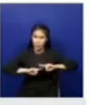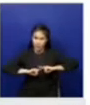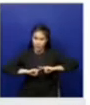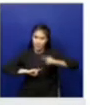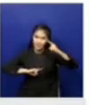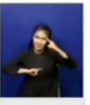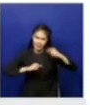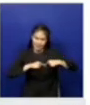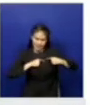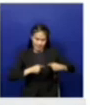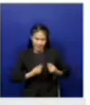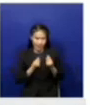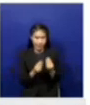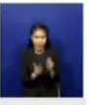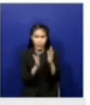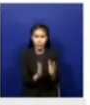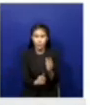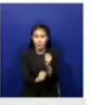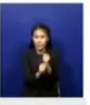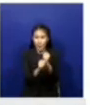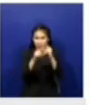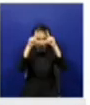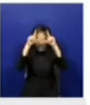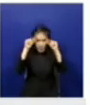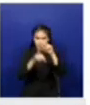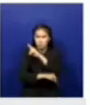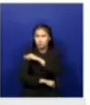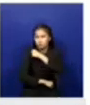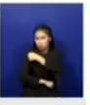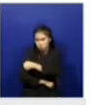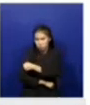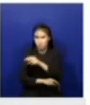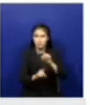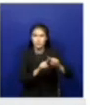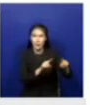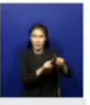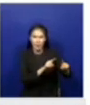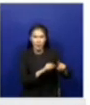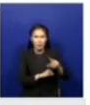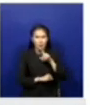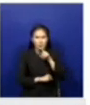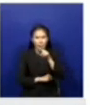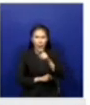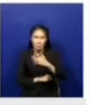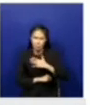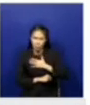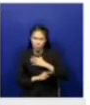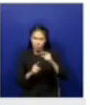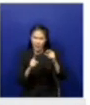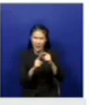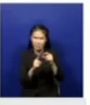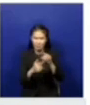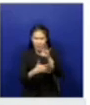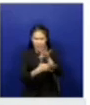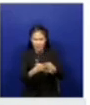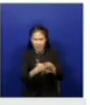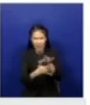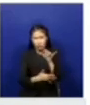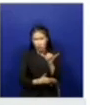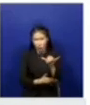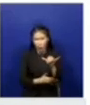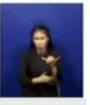ำลังใจบุคลากรทำไมผมใช้คำว่ายุทธศาสตร์พึ่งตนเ